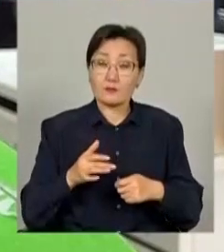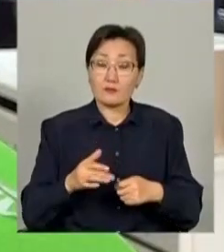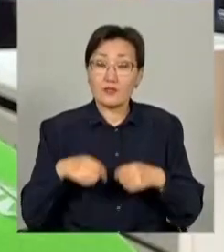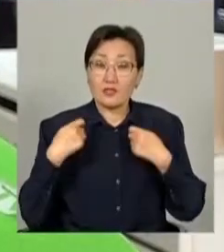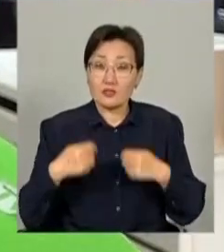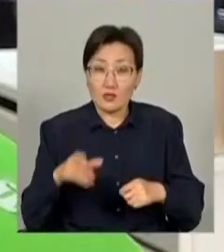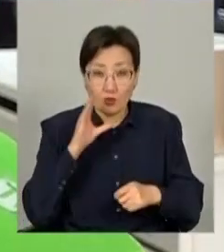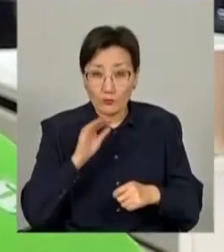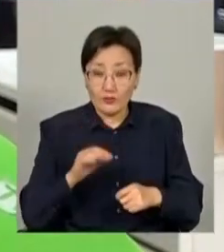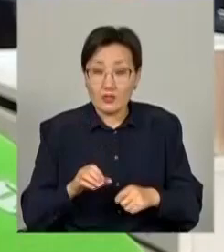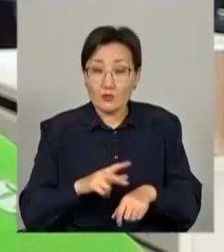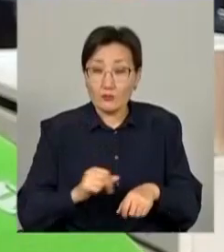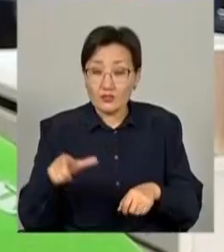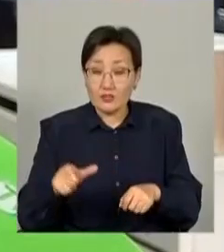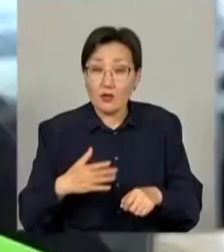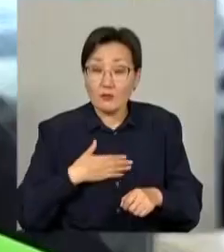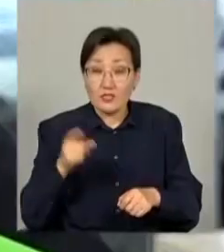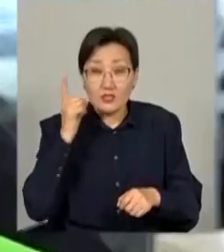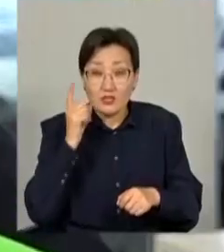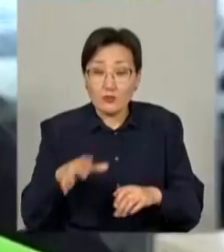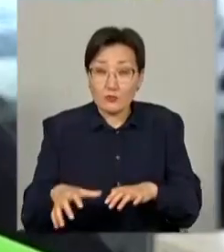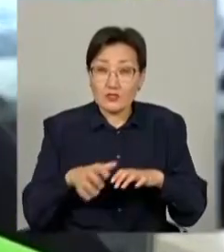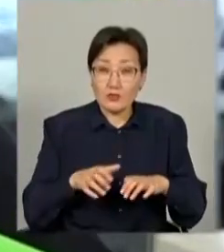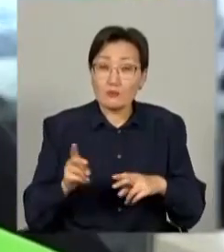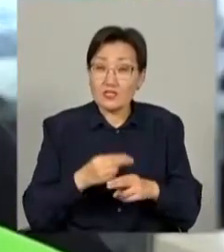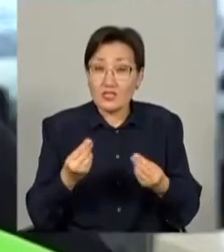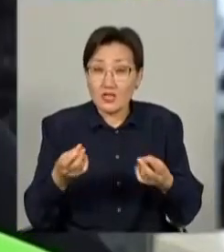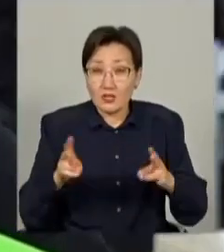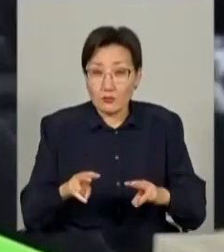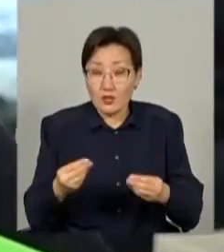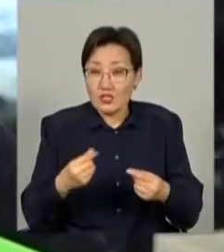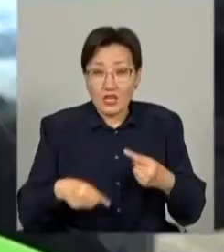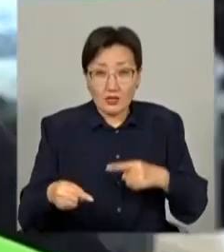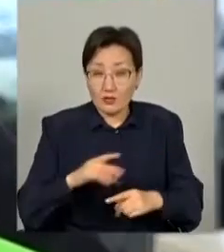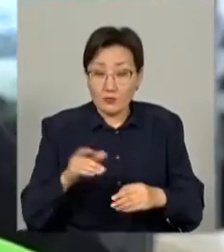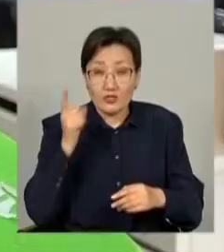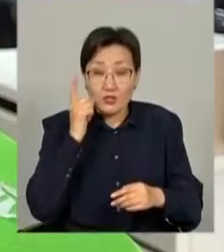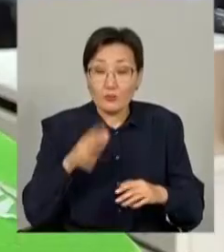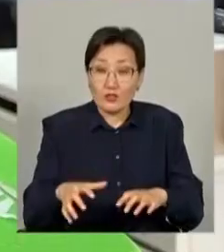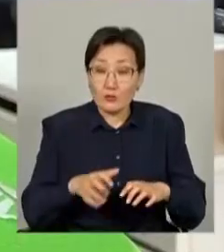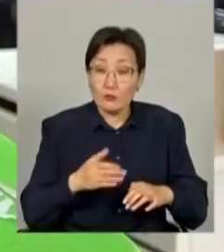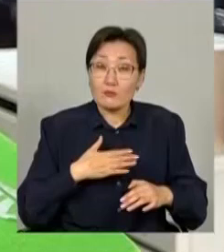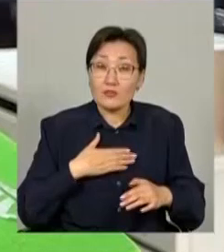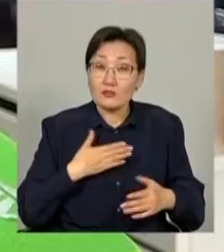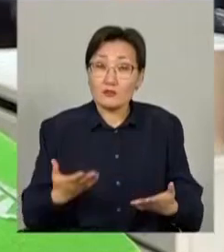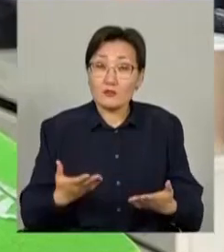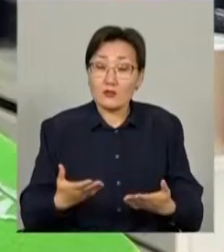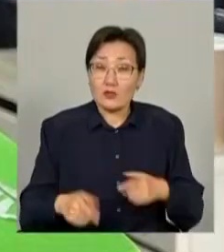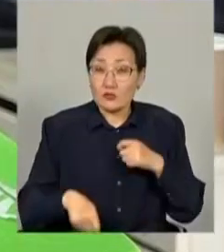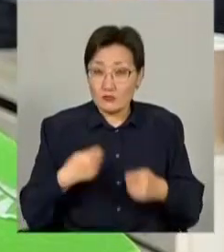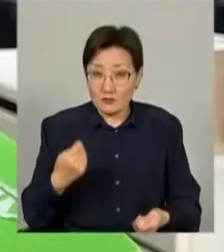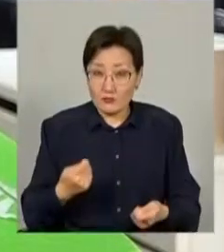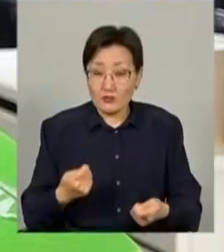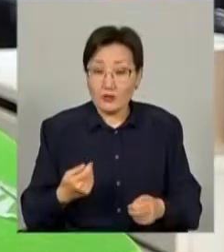сатып үлгермейміз, оперлар келеді, бізден телефонды алып кетеді. Ақшасыз да қаламыз, бізге ақша қайтарылмайды, телефонымызды алып кетеді. Бізге жақсы болды